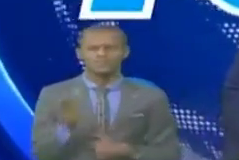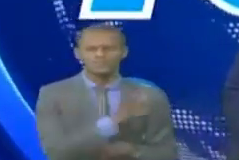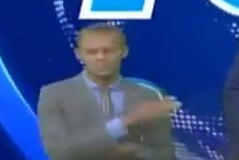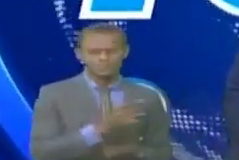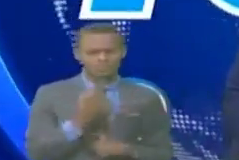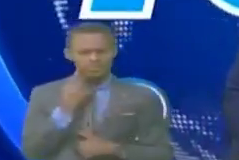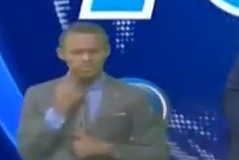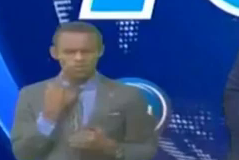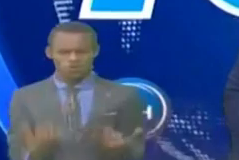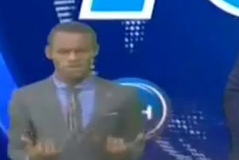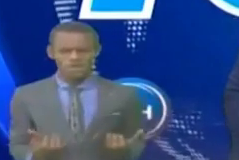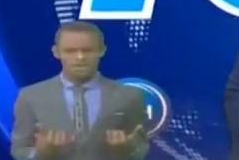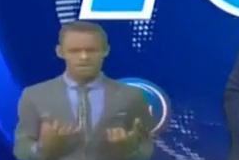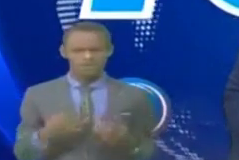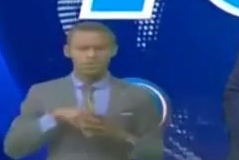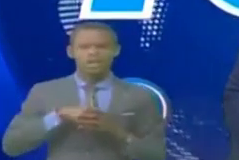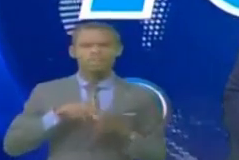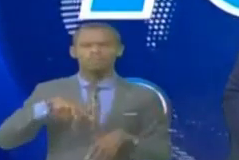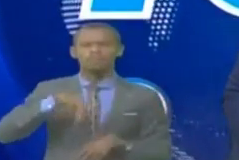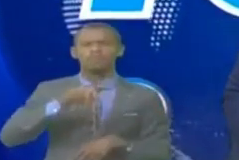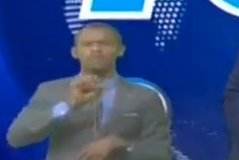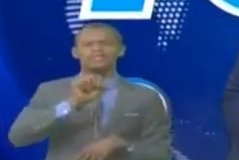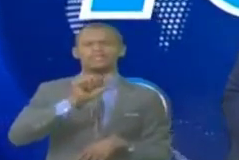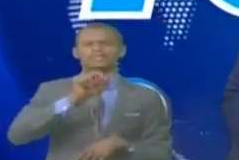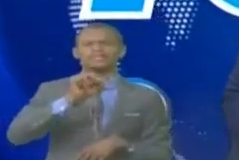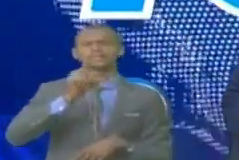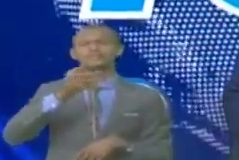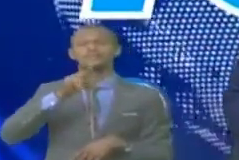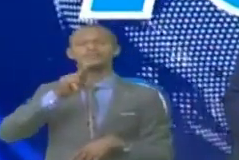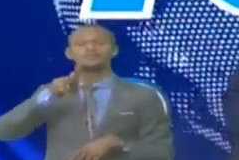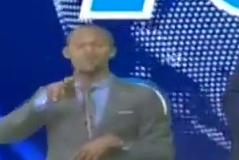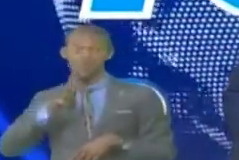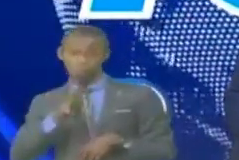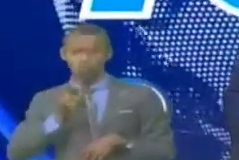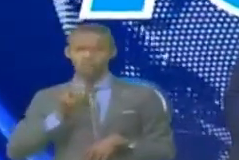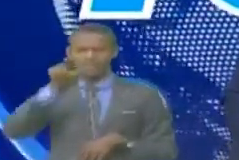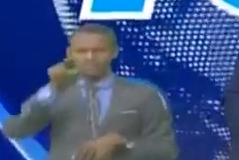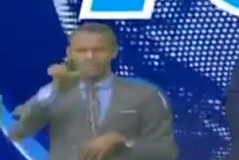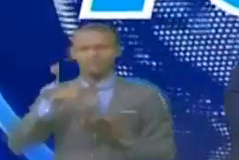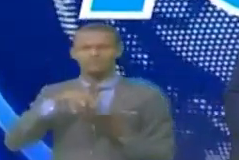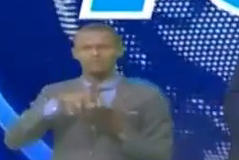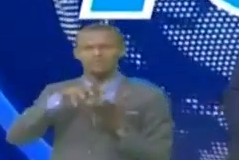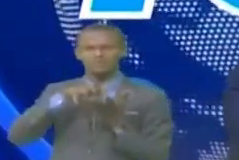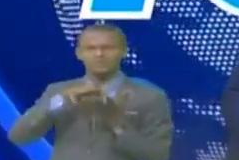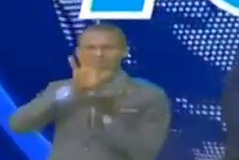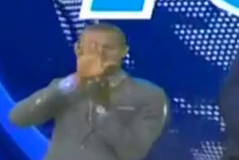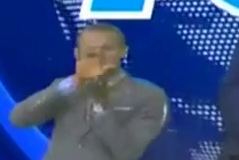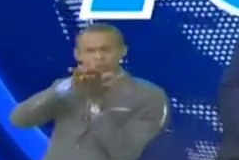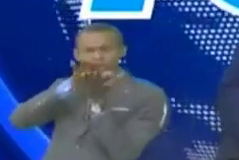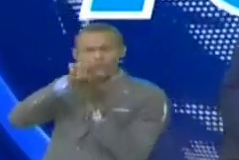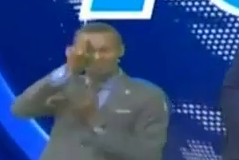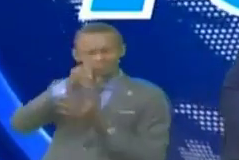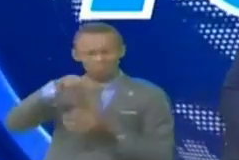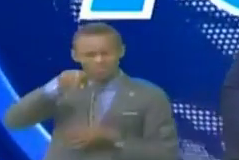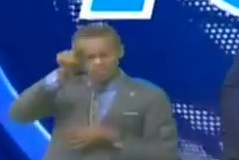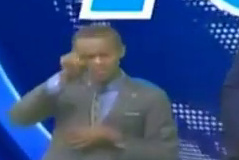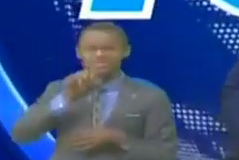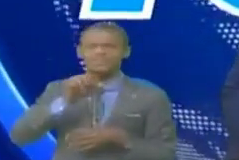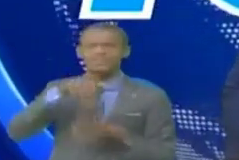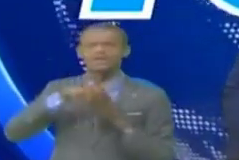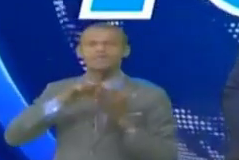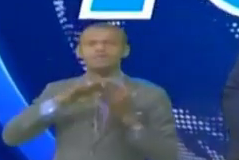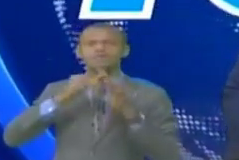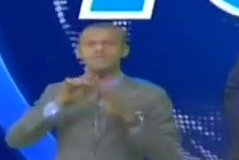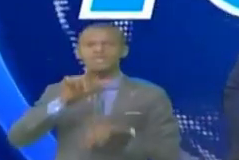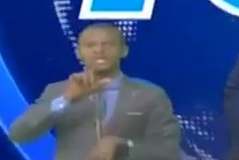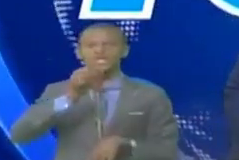Nous sommes à présent dans le Sankourou pour parler de l'évolution du programme de développement de 145 territoires dans la ville de Lodja. Et c'est